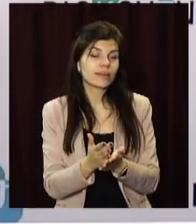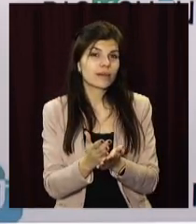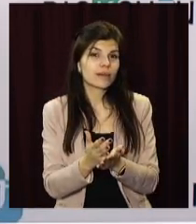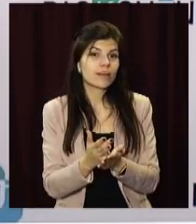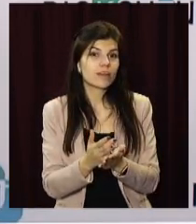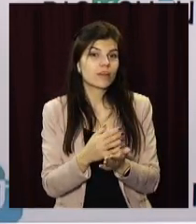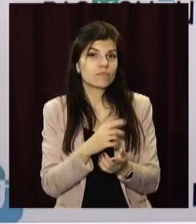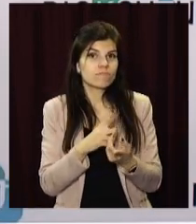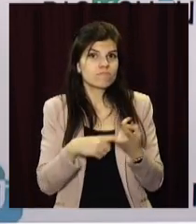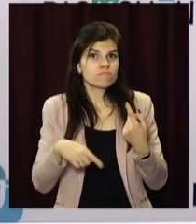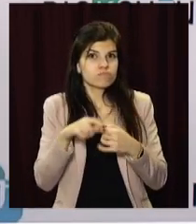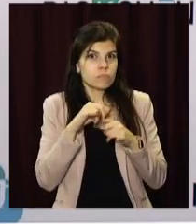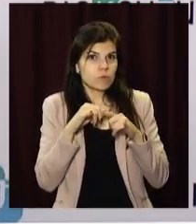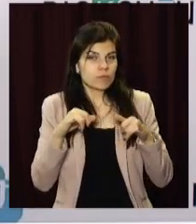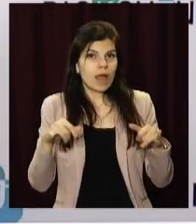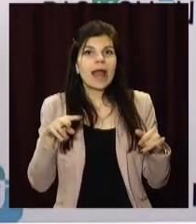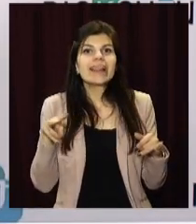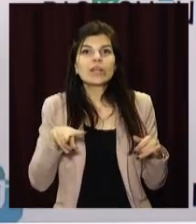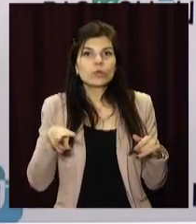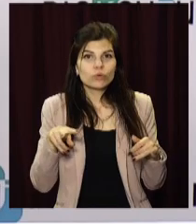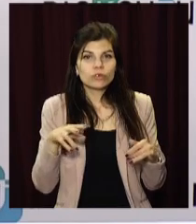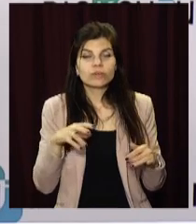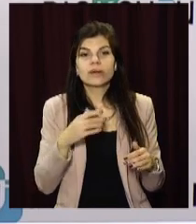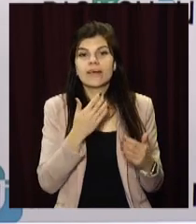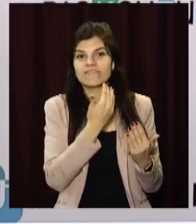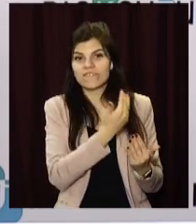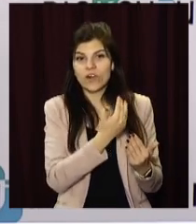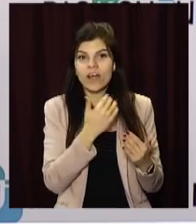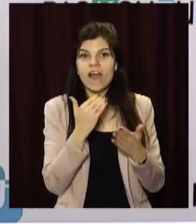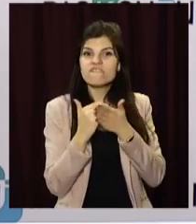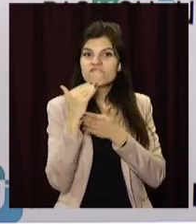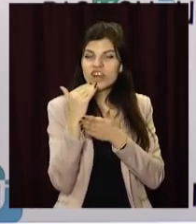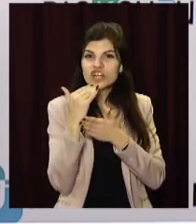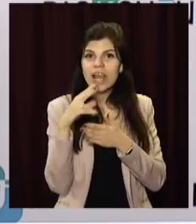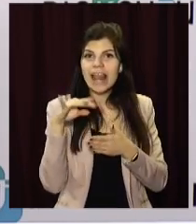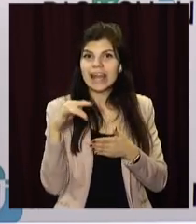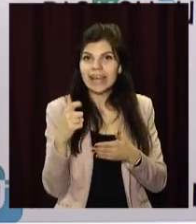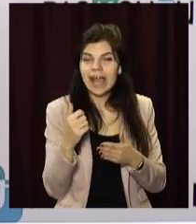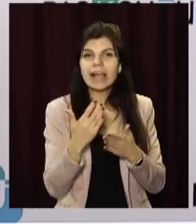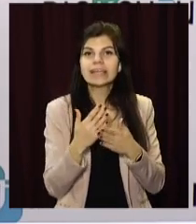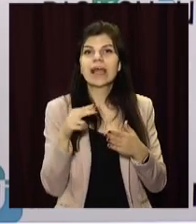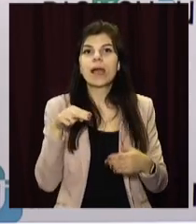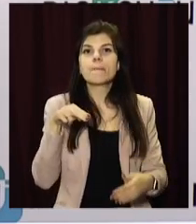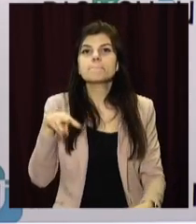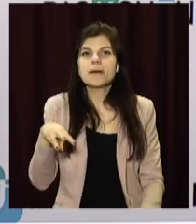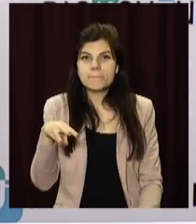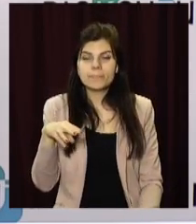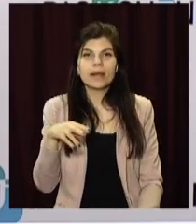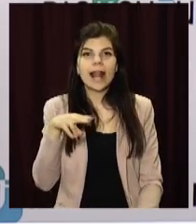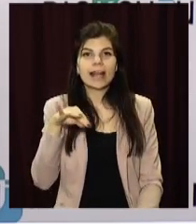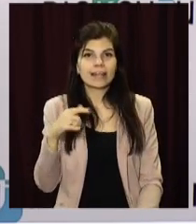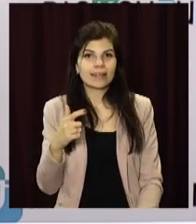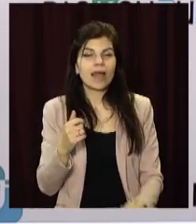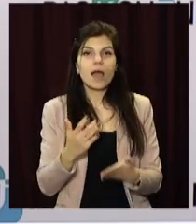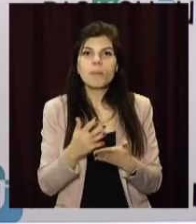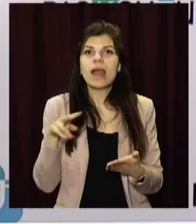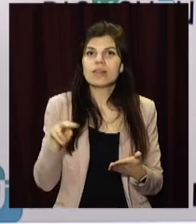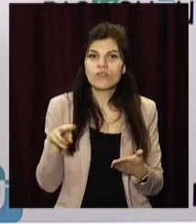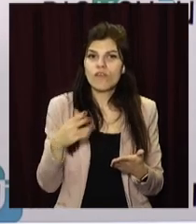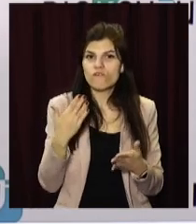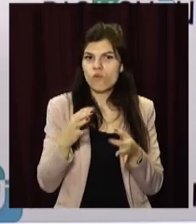набирає обертів літературний слем. В них є вища ліга, є прем'єр-ліга. Була повністю літературний